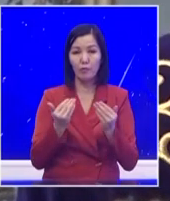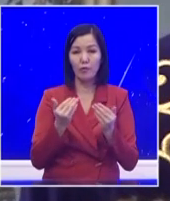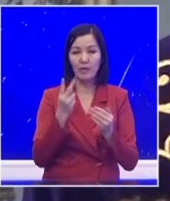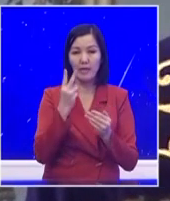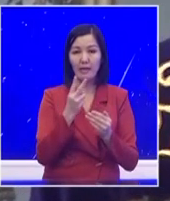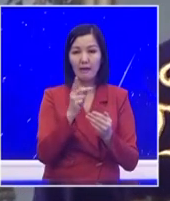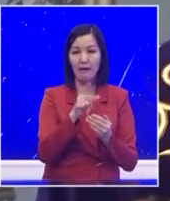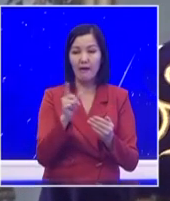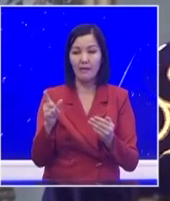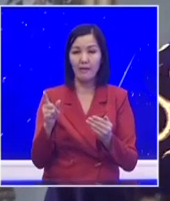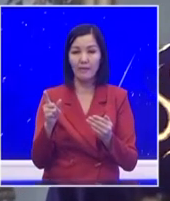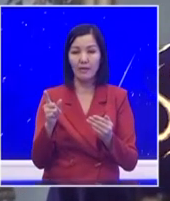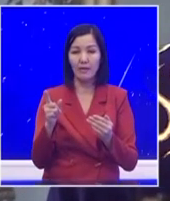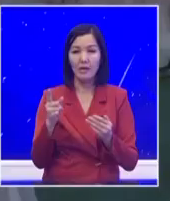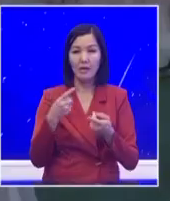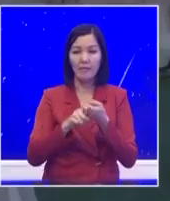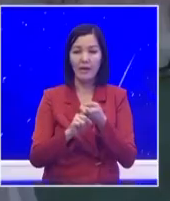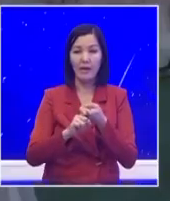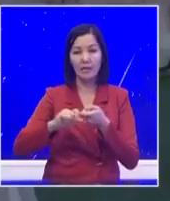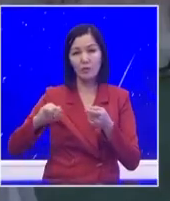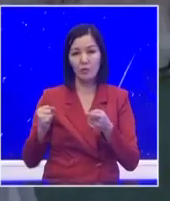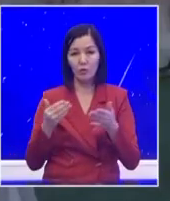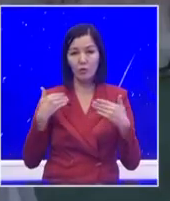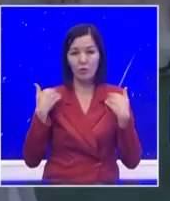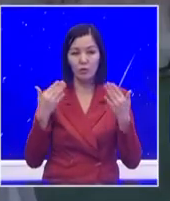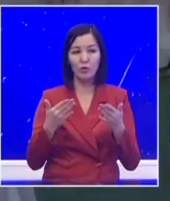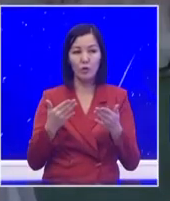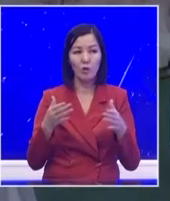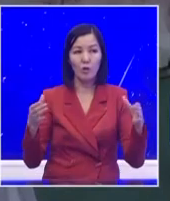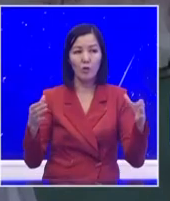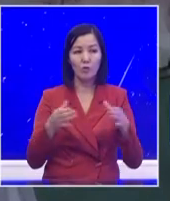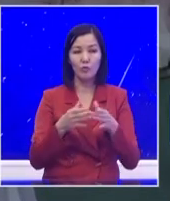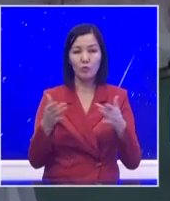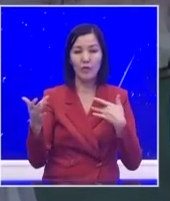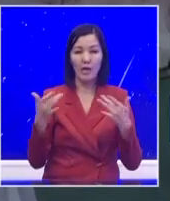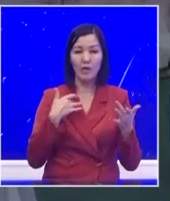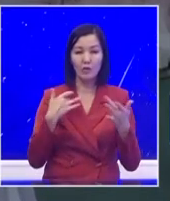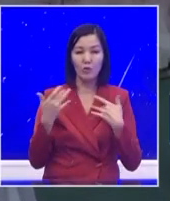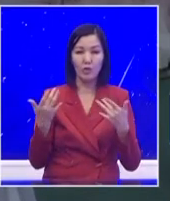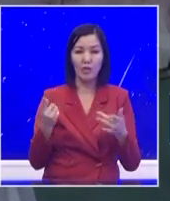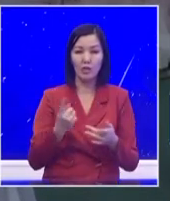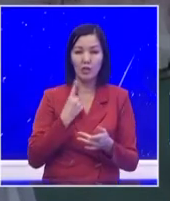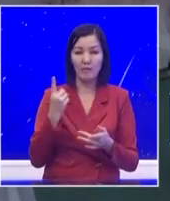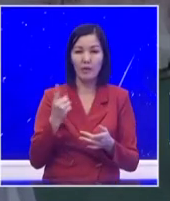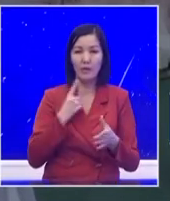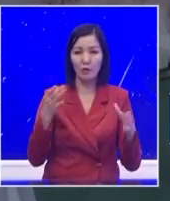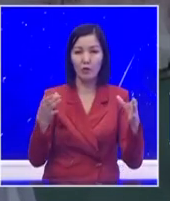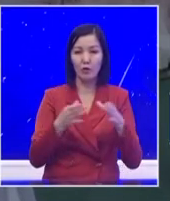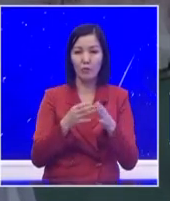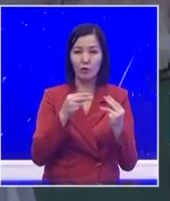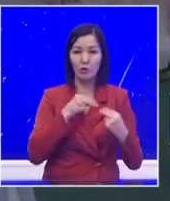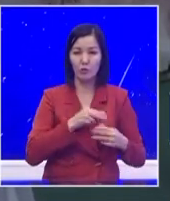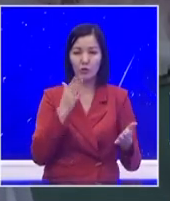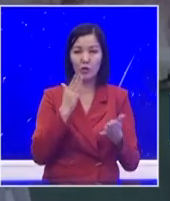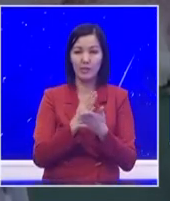екеуінің арасындағы достықты көрсетуге тырыстық. Осы колледждің актерлық шеберлік деген